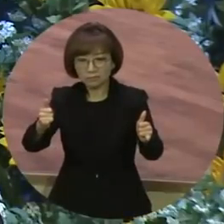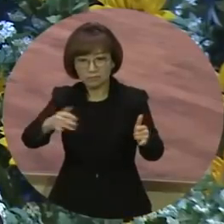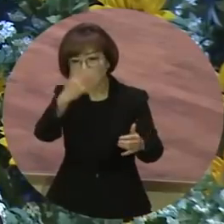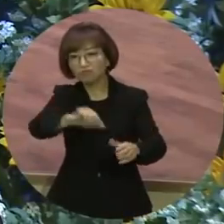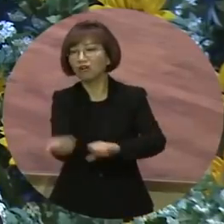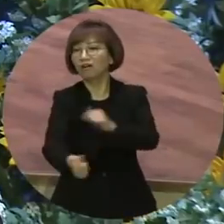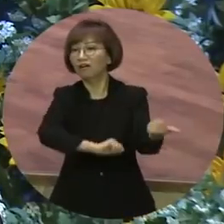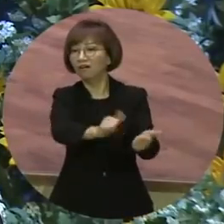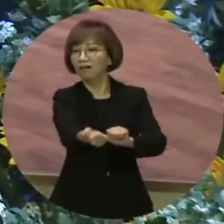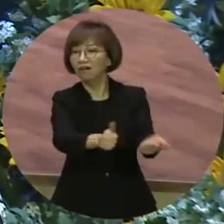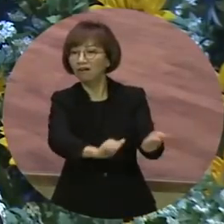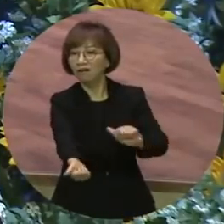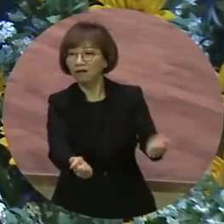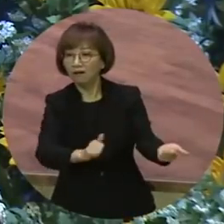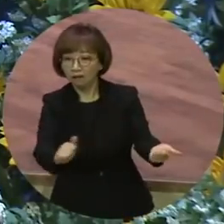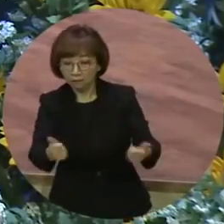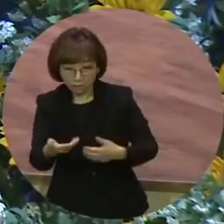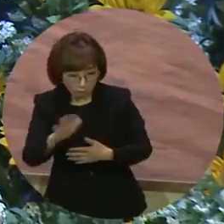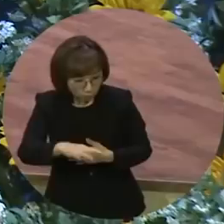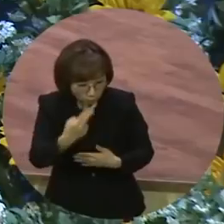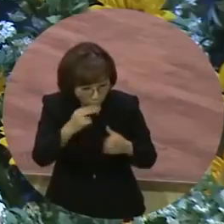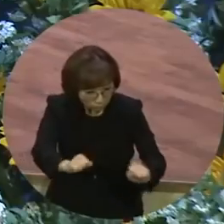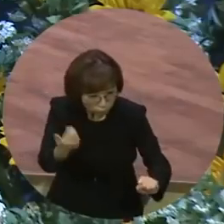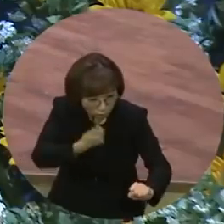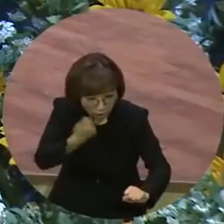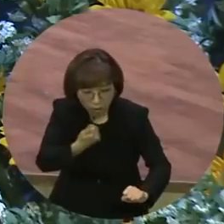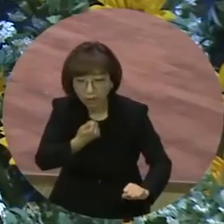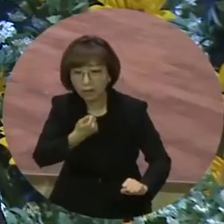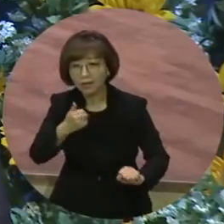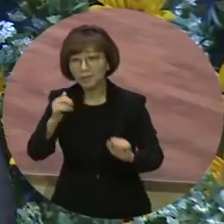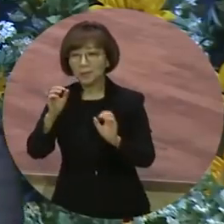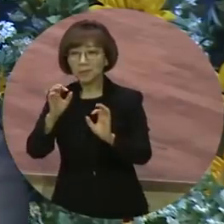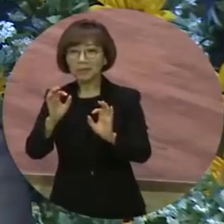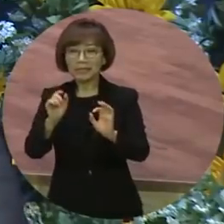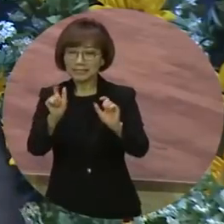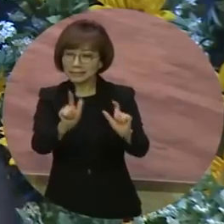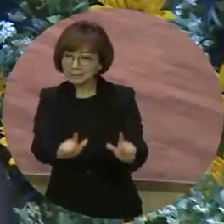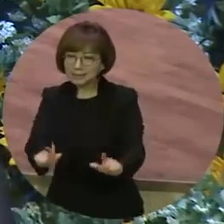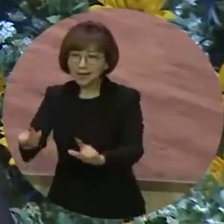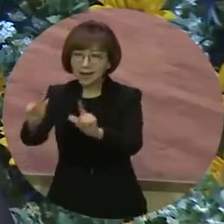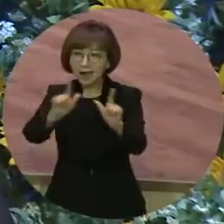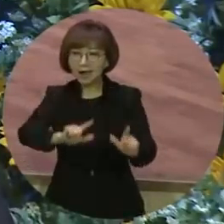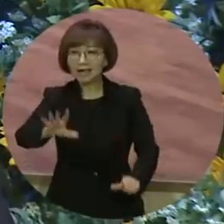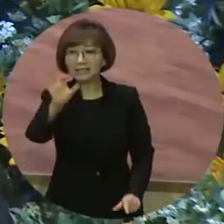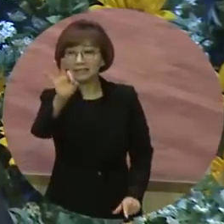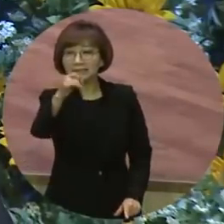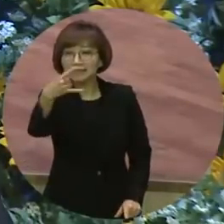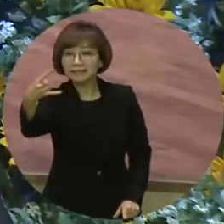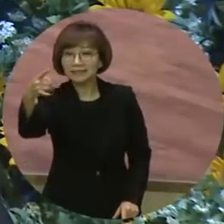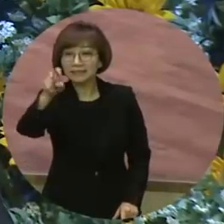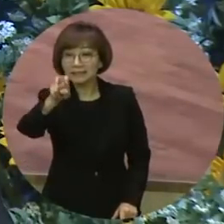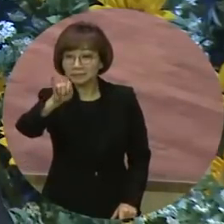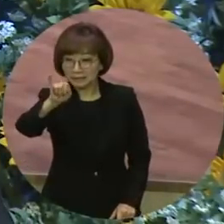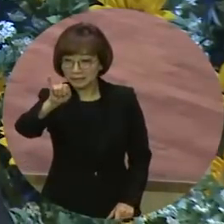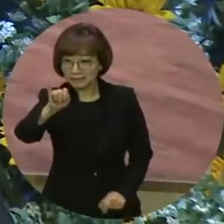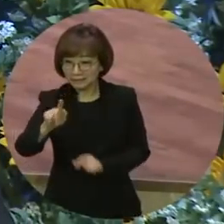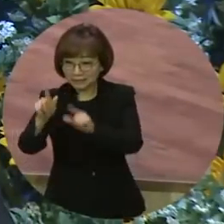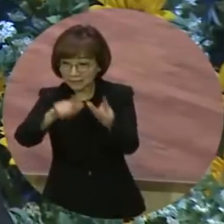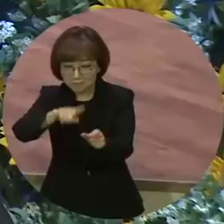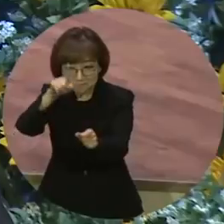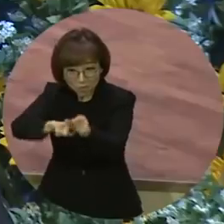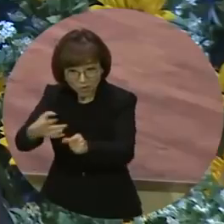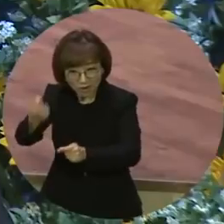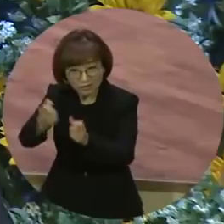살아남은 게 아니라 누가 살아남았느냐? 삶의 의미를 가진 자가